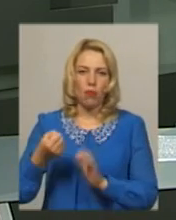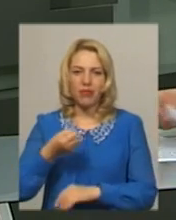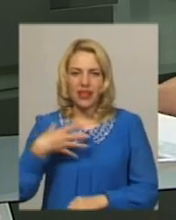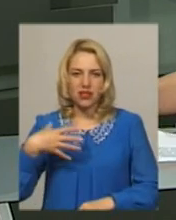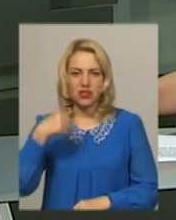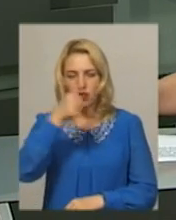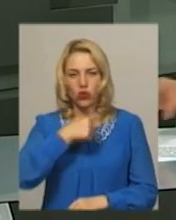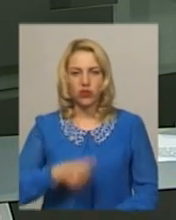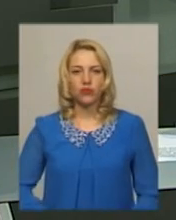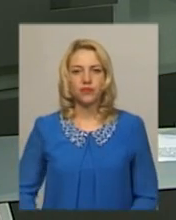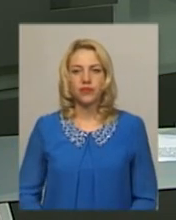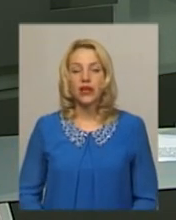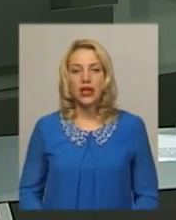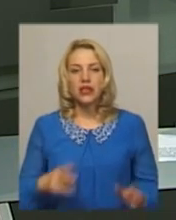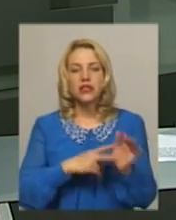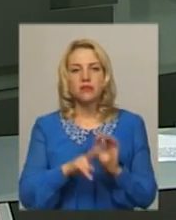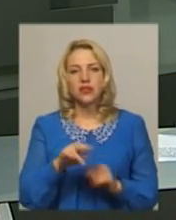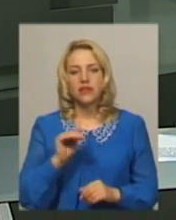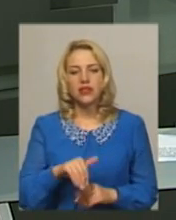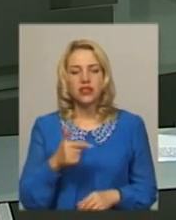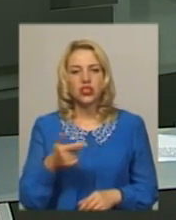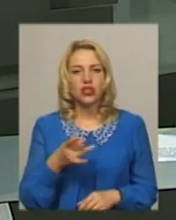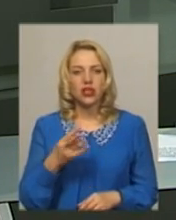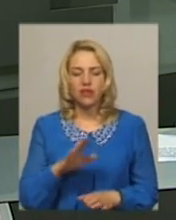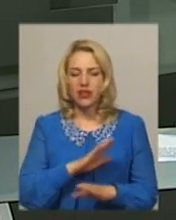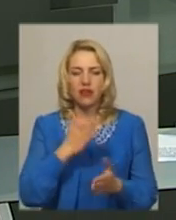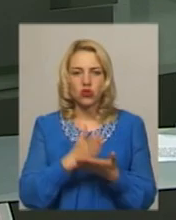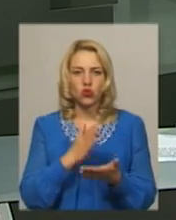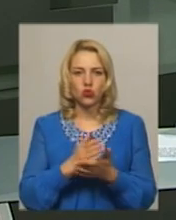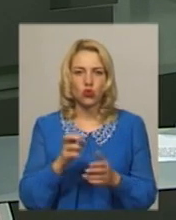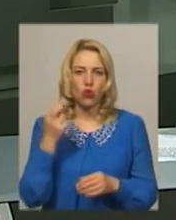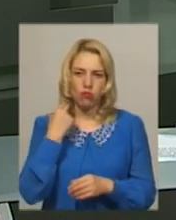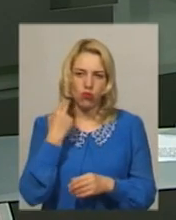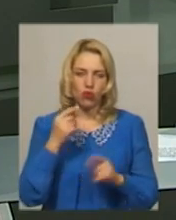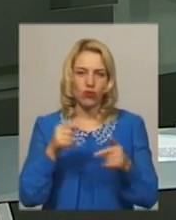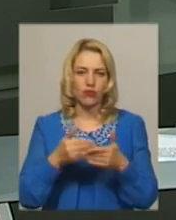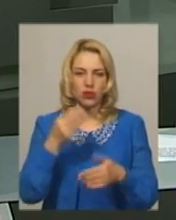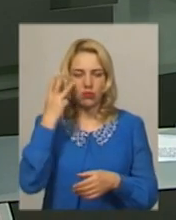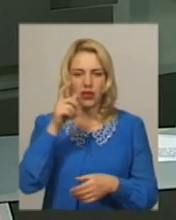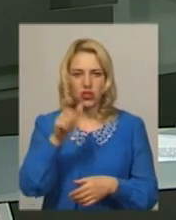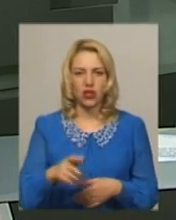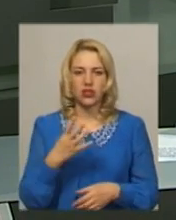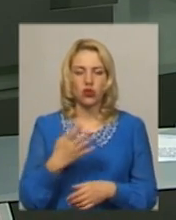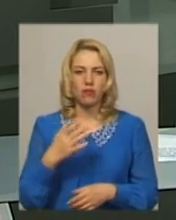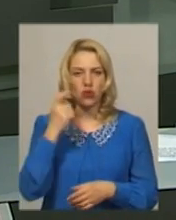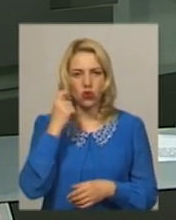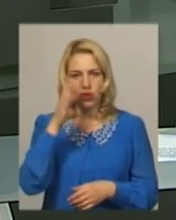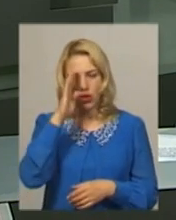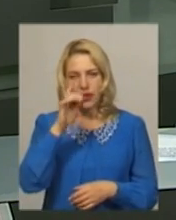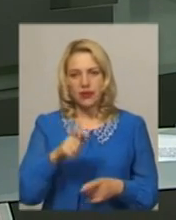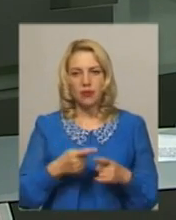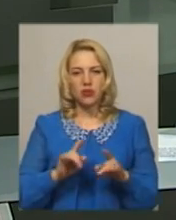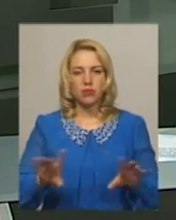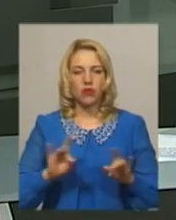років. 72 тисячі гривень неіснуючого боргу вимагав від хмельничанина 45-річний чоловік. Про це